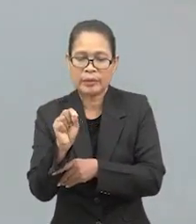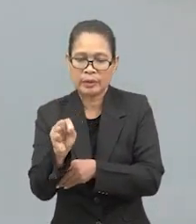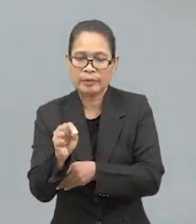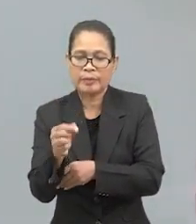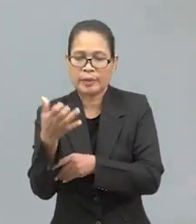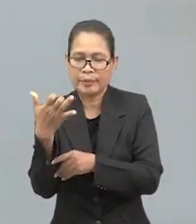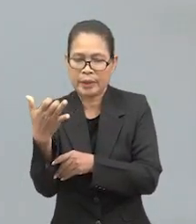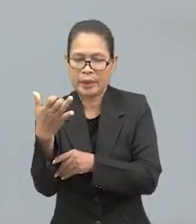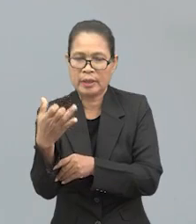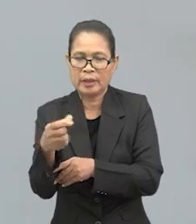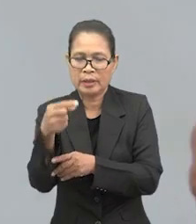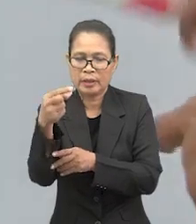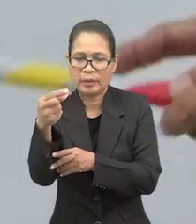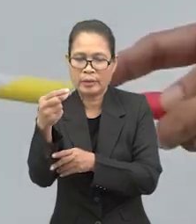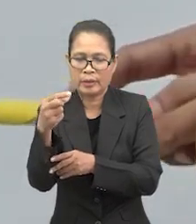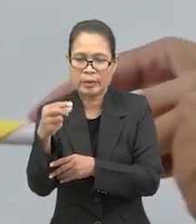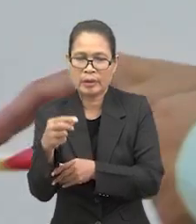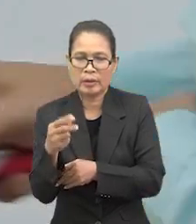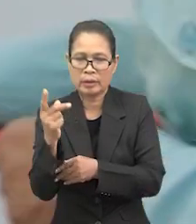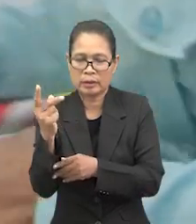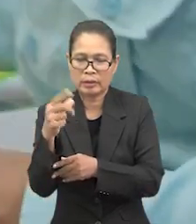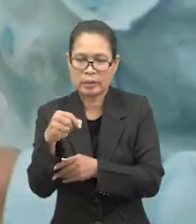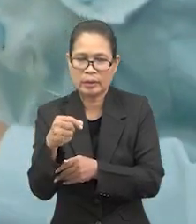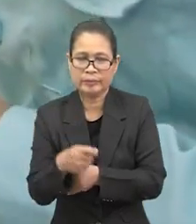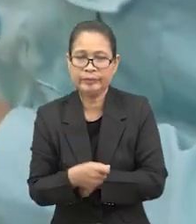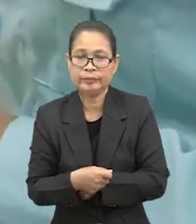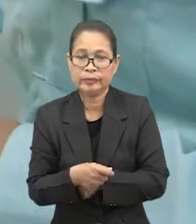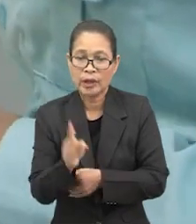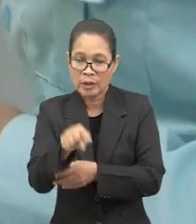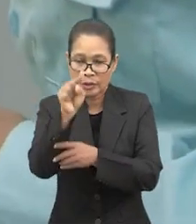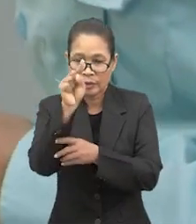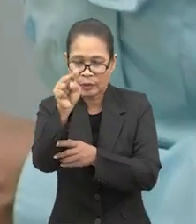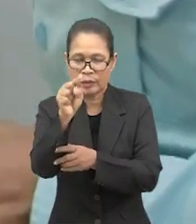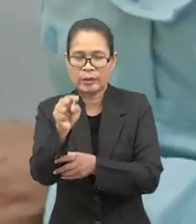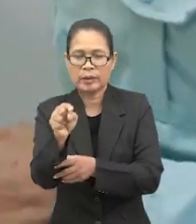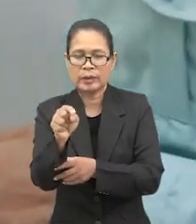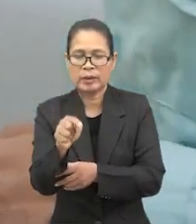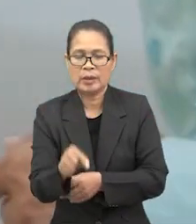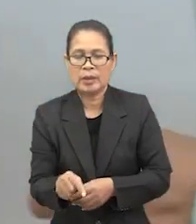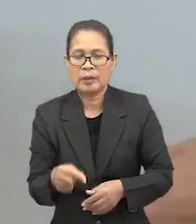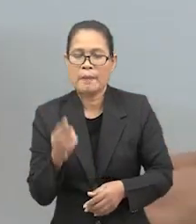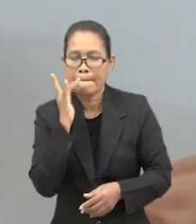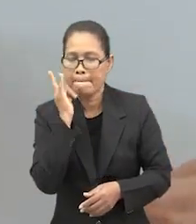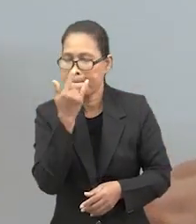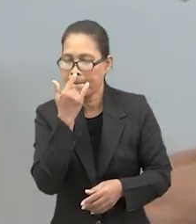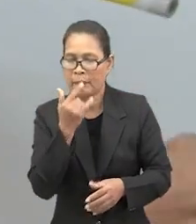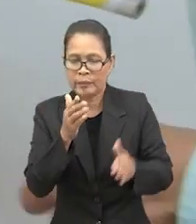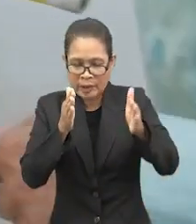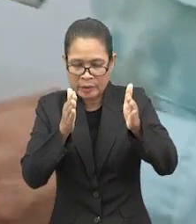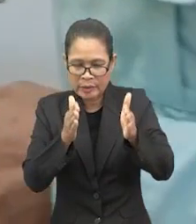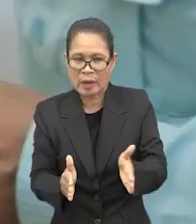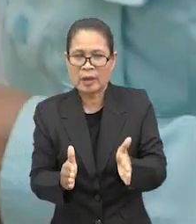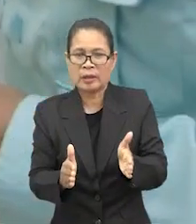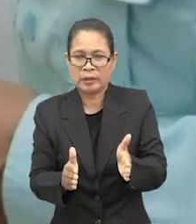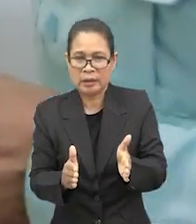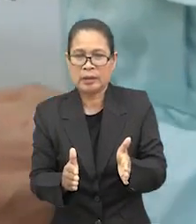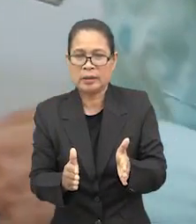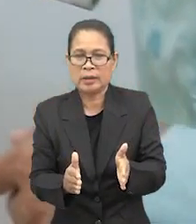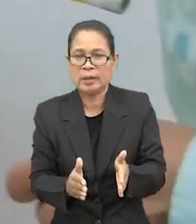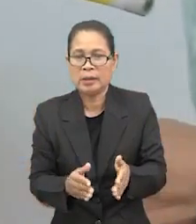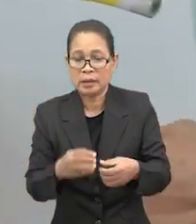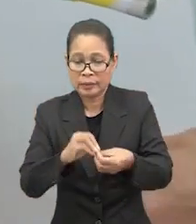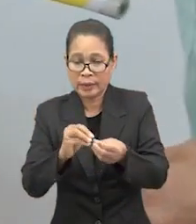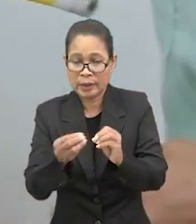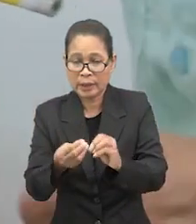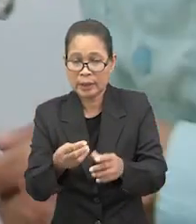một phây pram chạch pram pi kilogram. Xong nụa, ta bộ pha nữ sọ. Nhưng con khơi còn là khơi xong